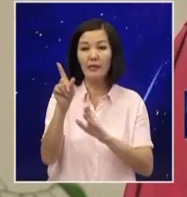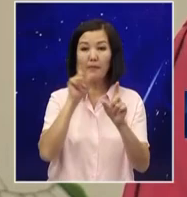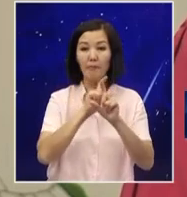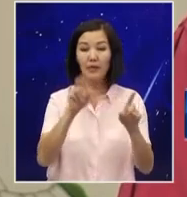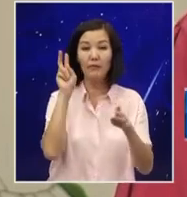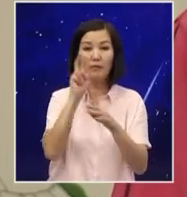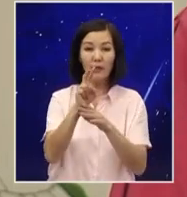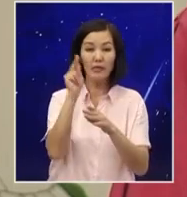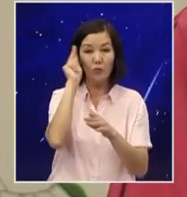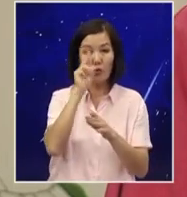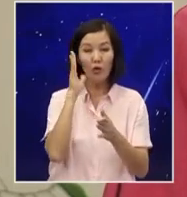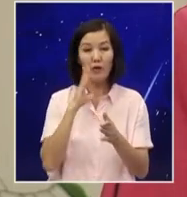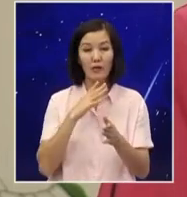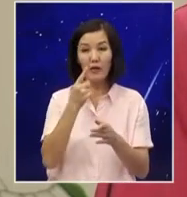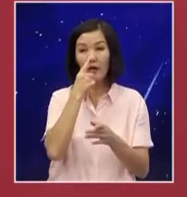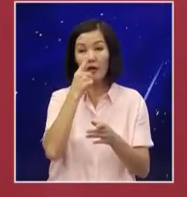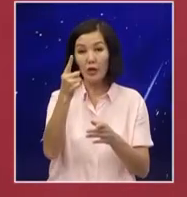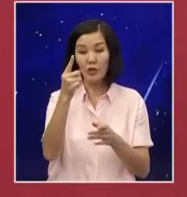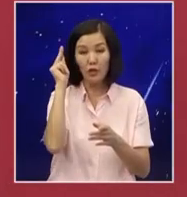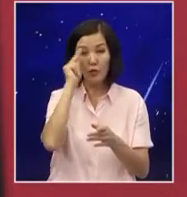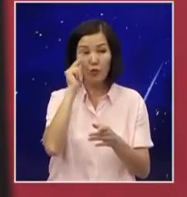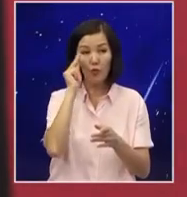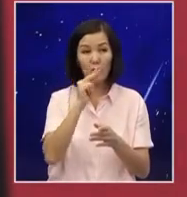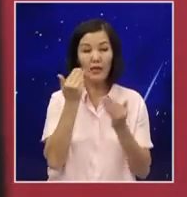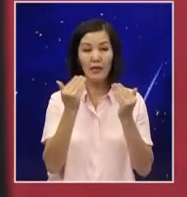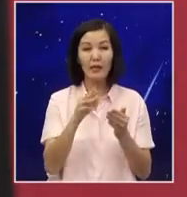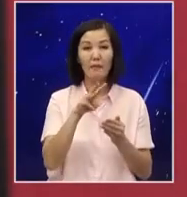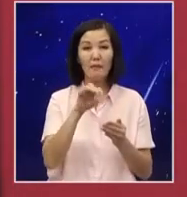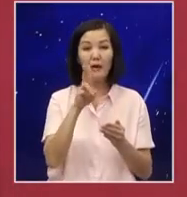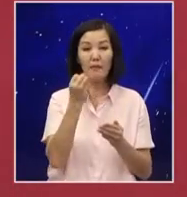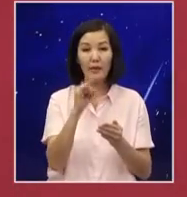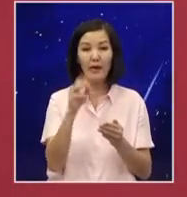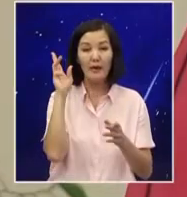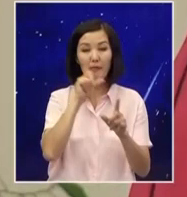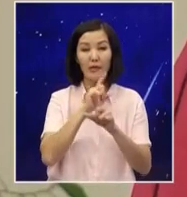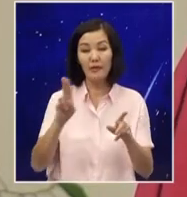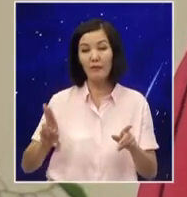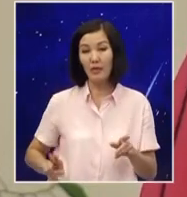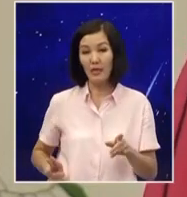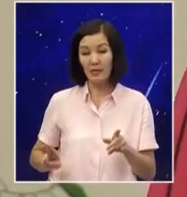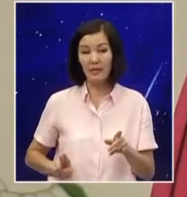білім алып жатыр. Қашықтықтан енді осы мұнбай мектебінің директоры не